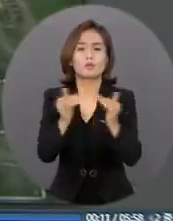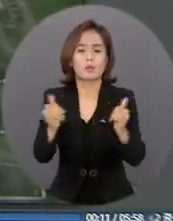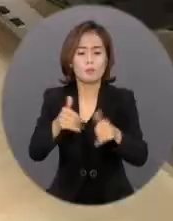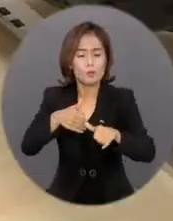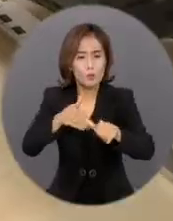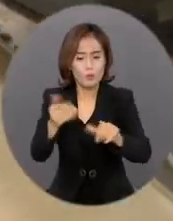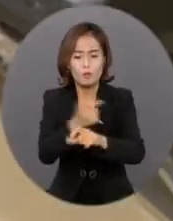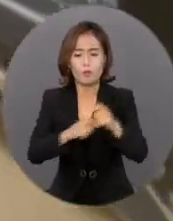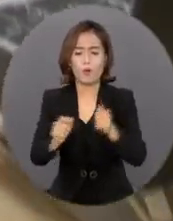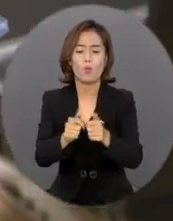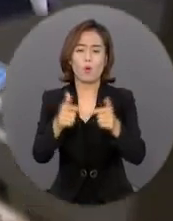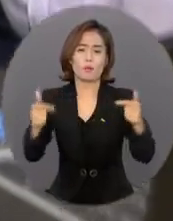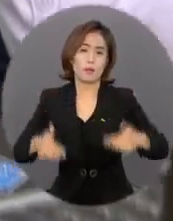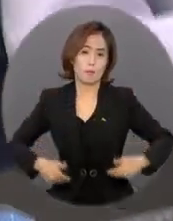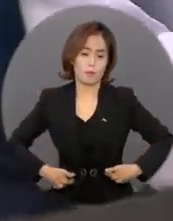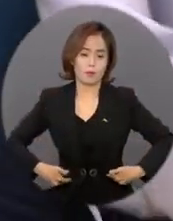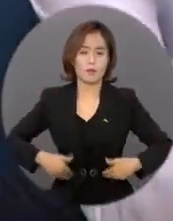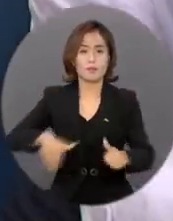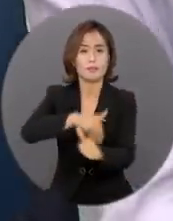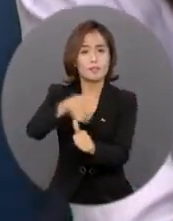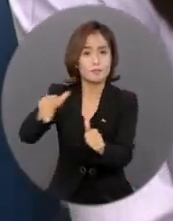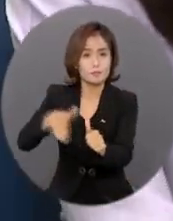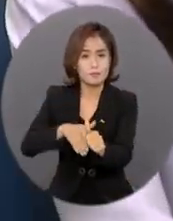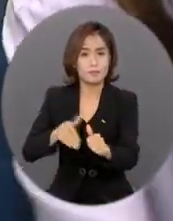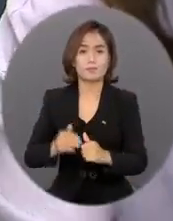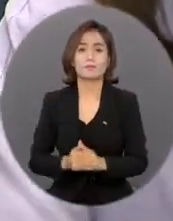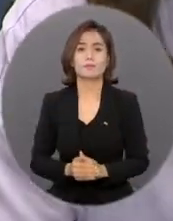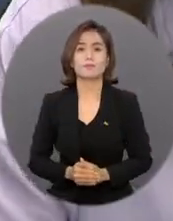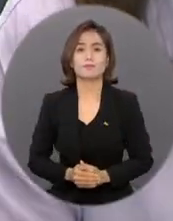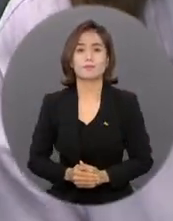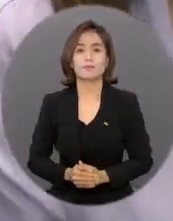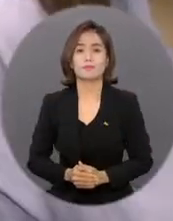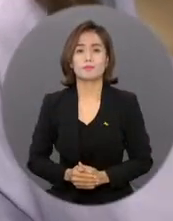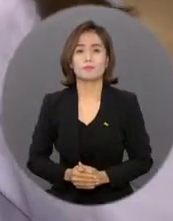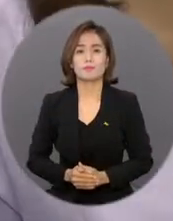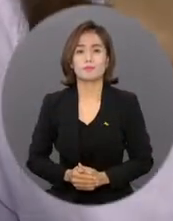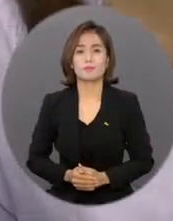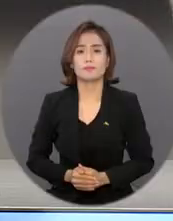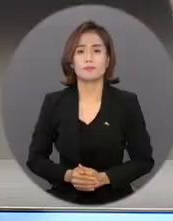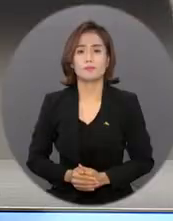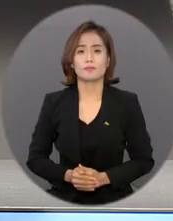동원이 더욱 확대될 필요가 있는 상황입니다. MBC 뉴스 이다현입니다.